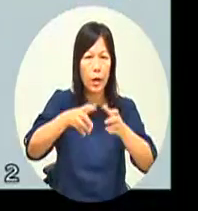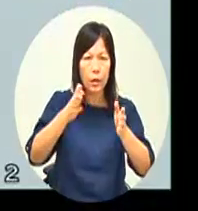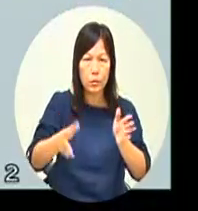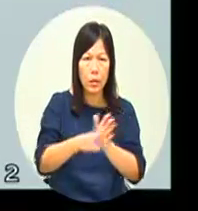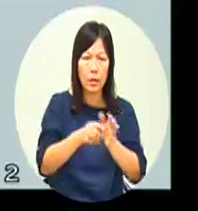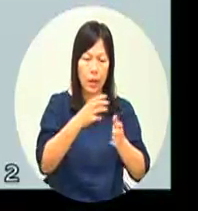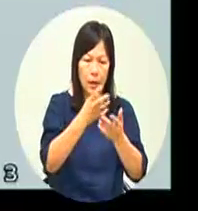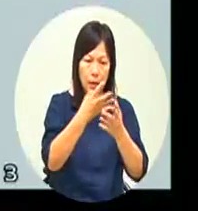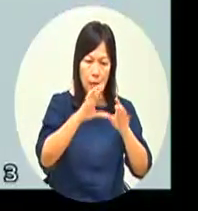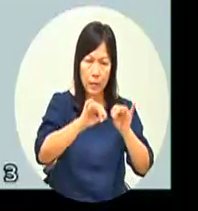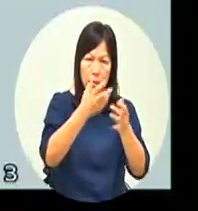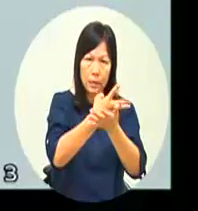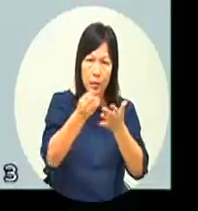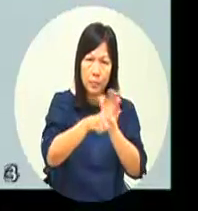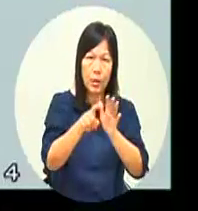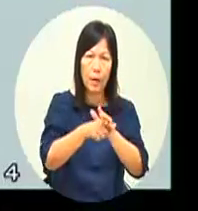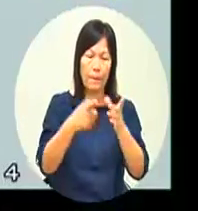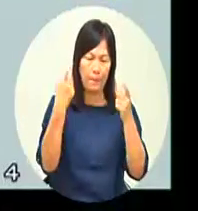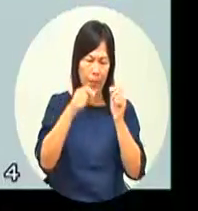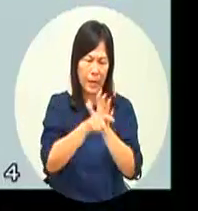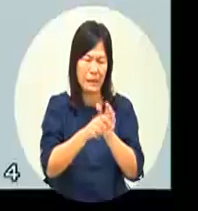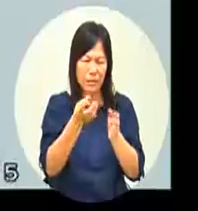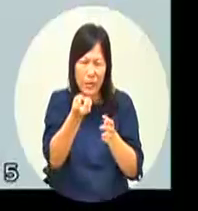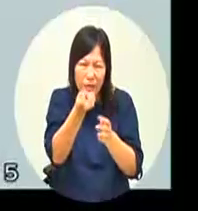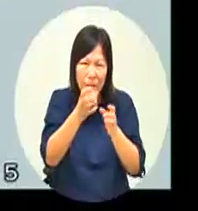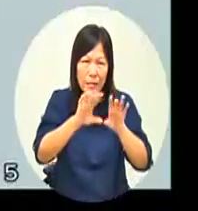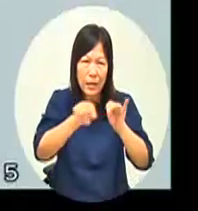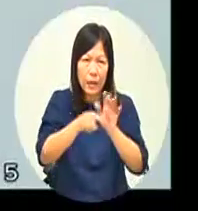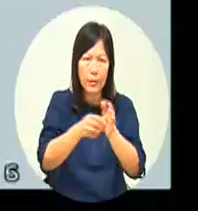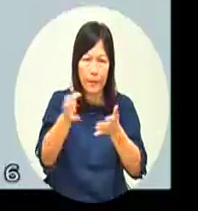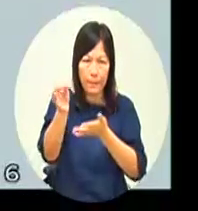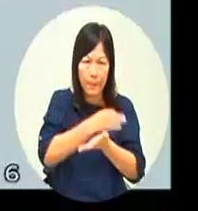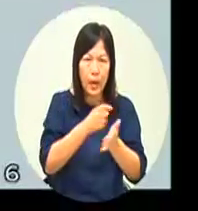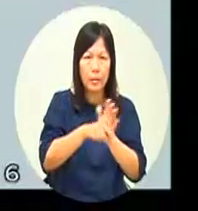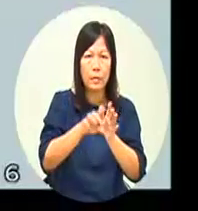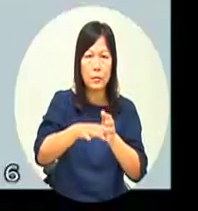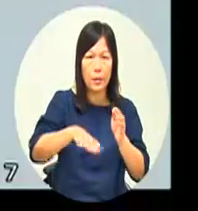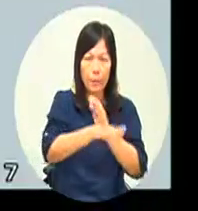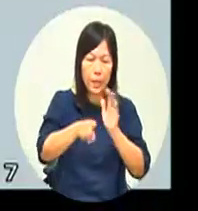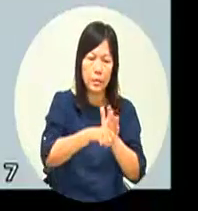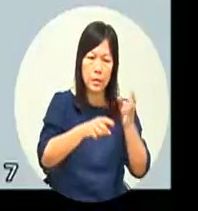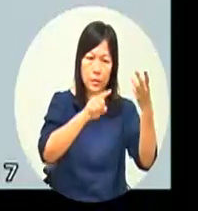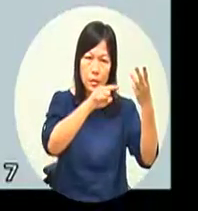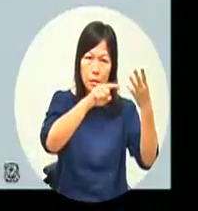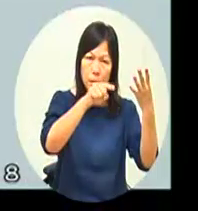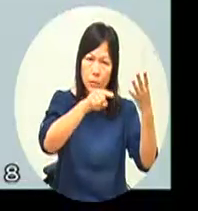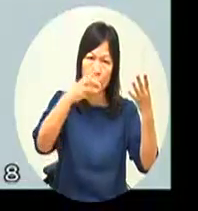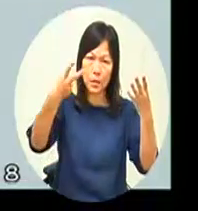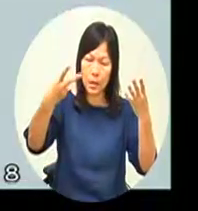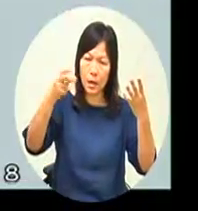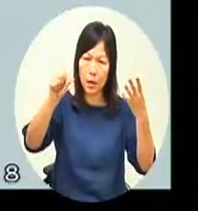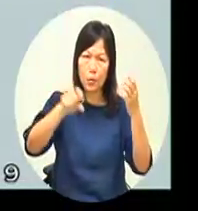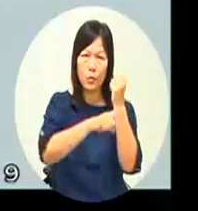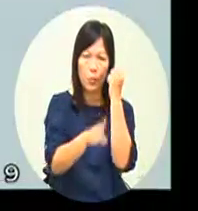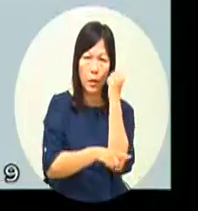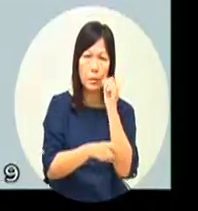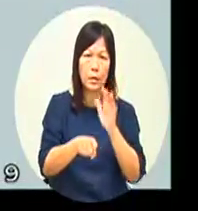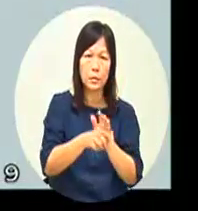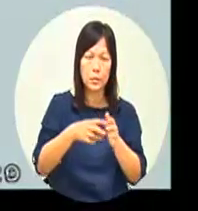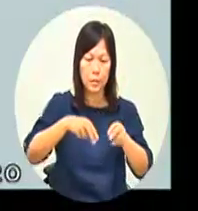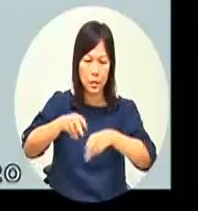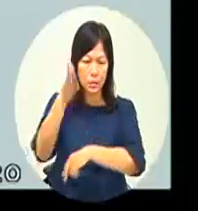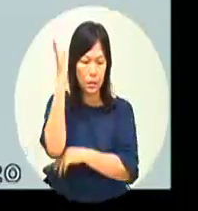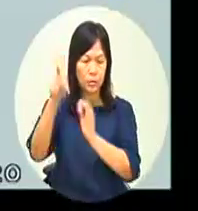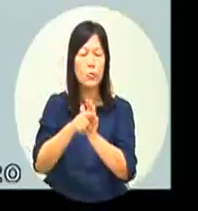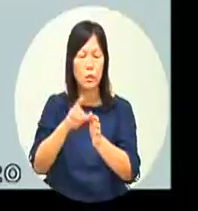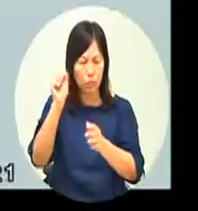421-2D号一比四有机林地让售案，面积为4.25平方公尺，业经行政院准予